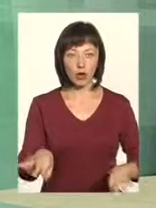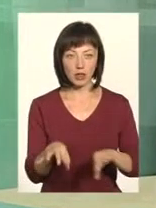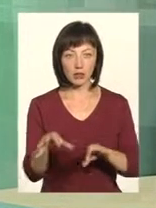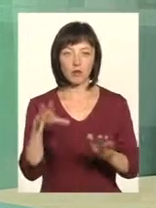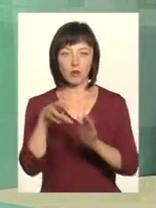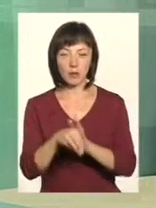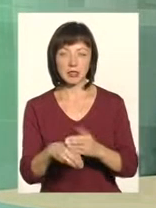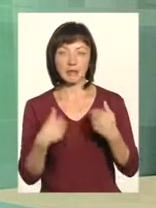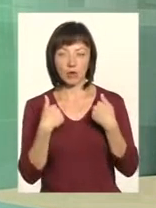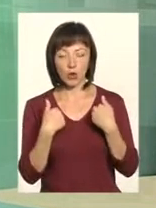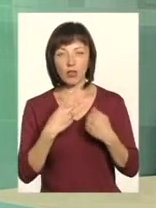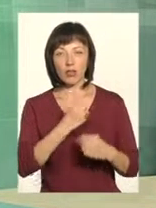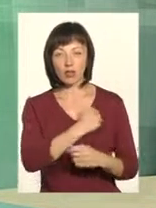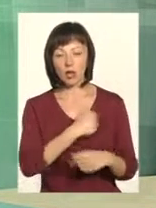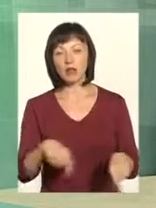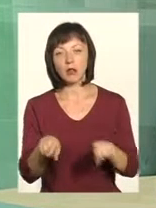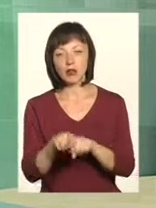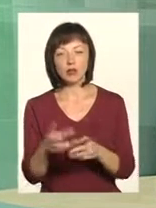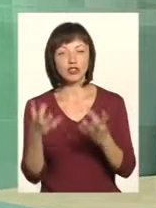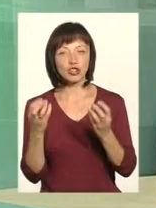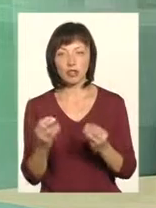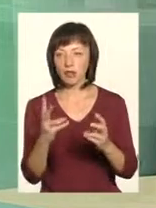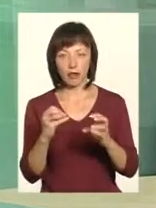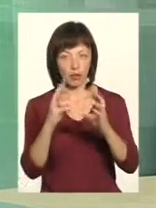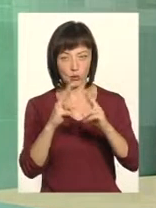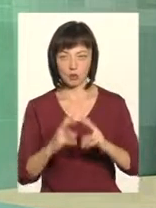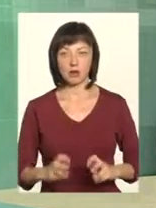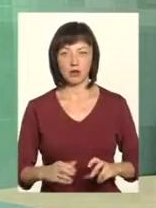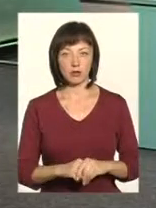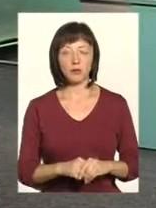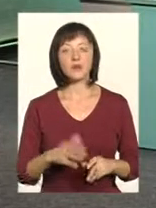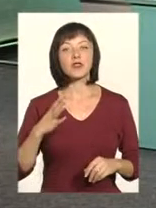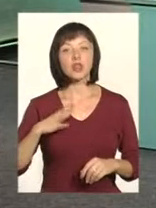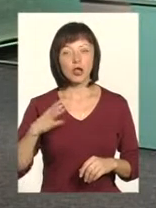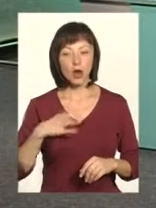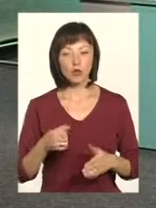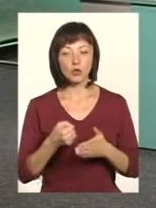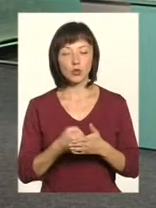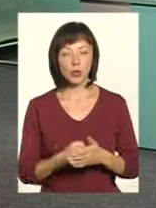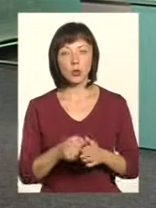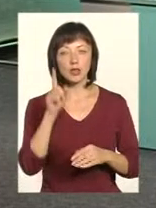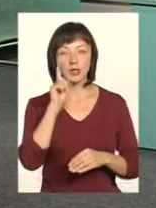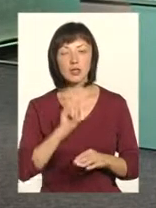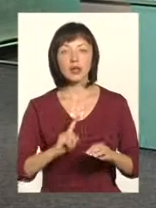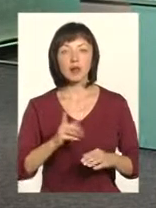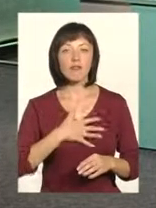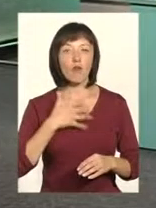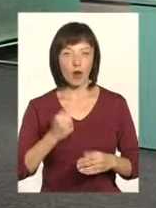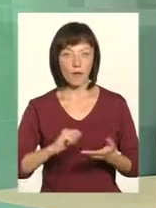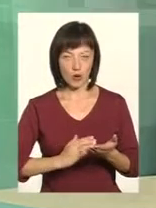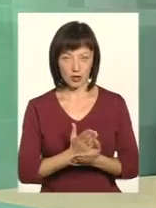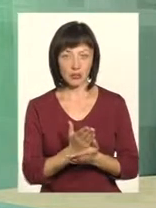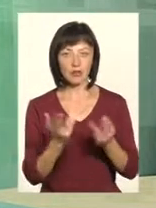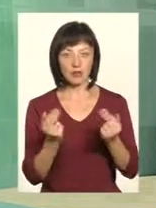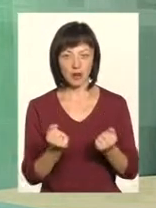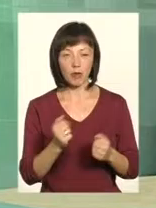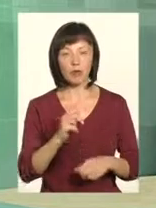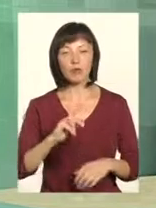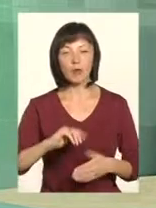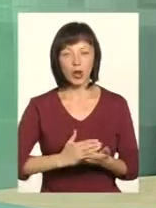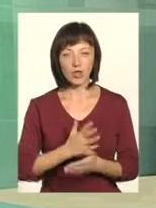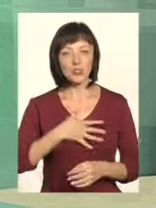мною, на жаль, також ще не розглянуті. Тобто чекаємо, доки з'явиться ота політична воля? Так, політична депутатів.